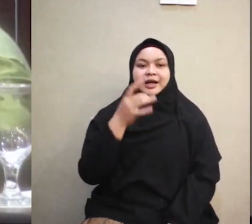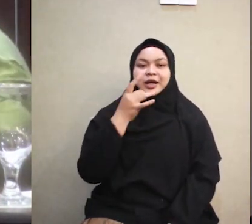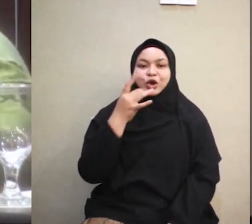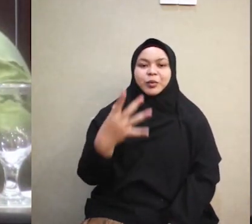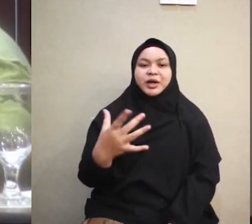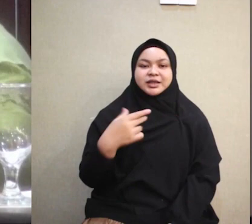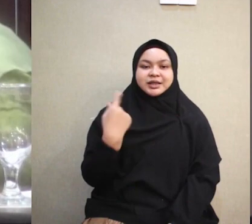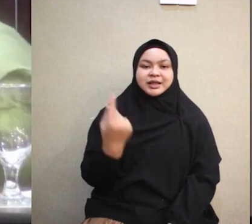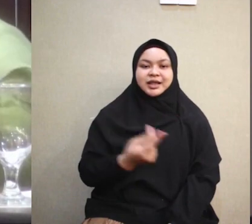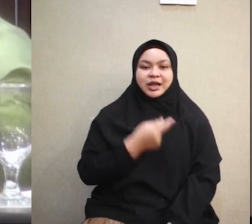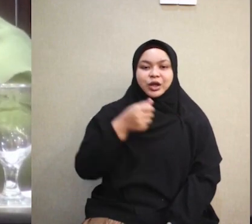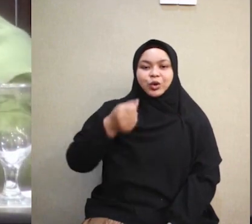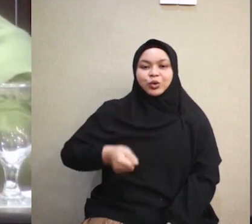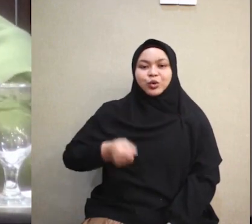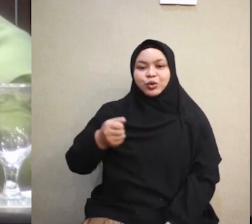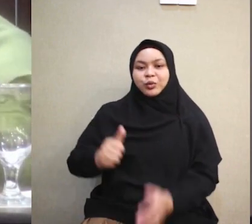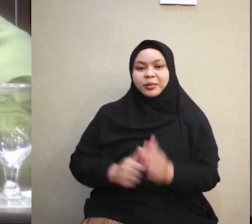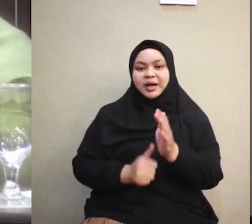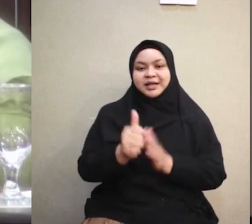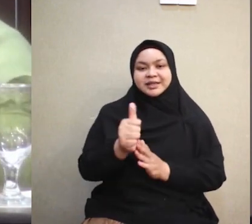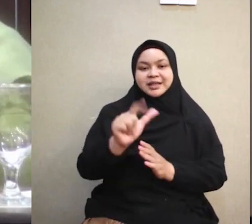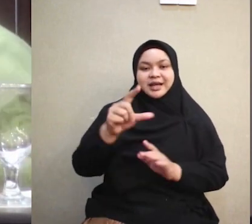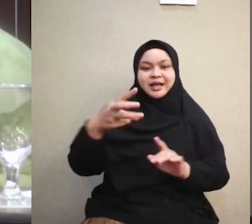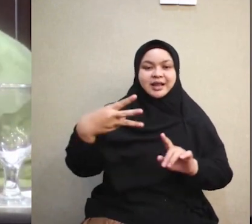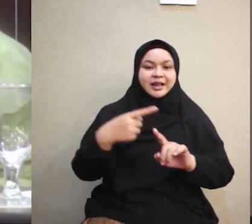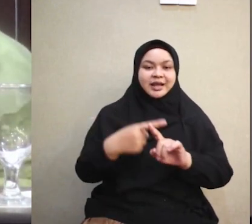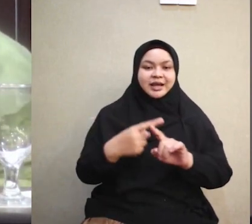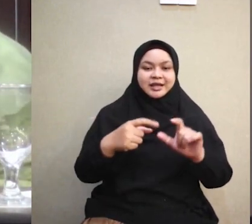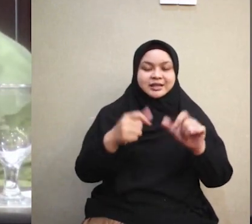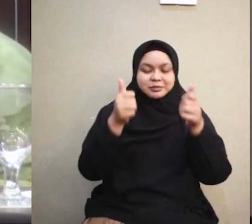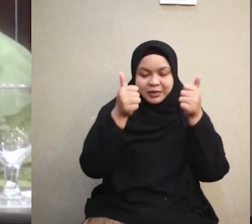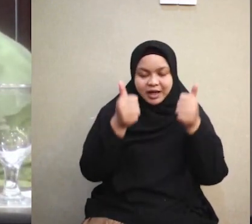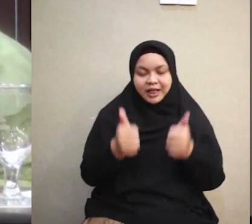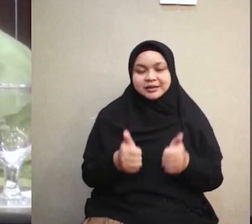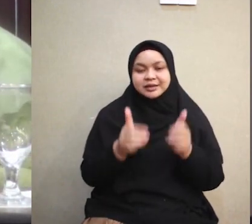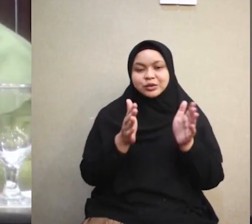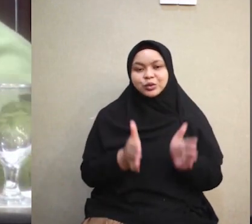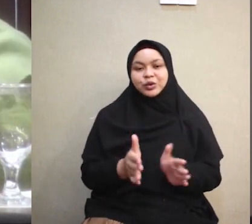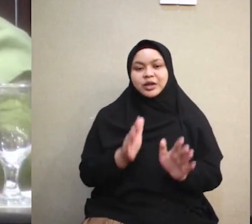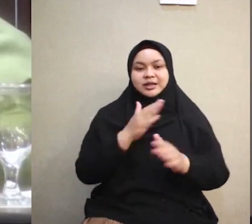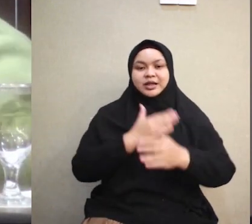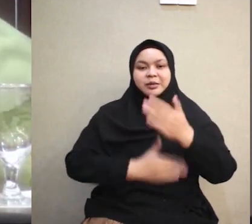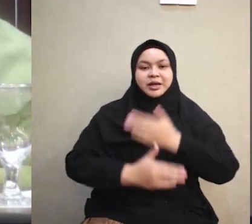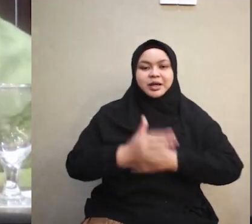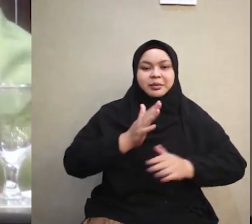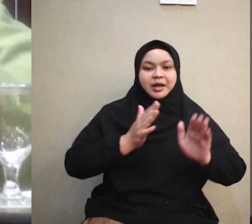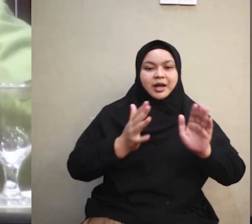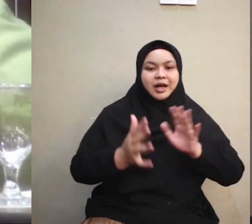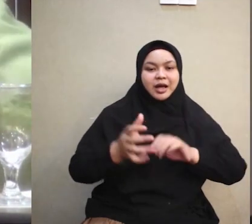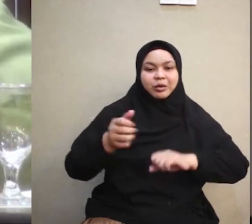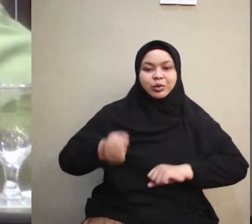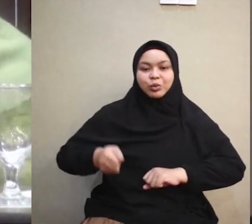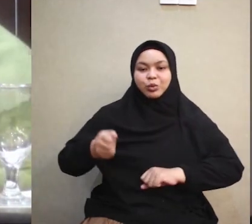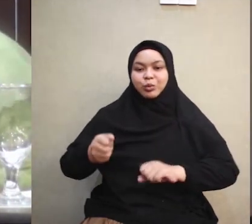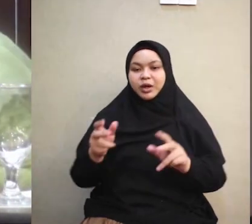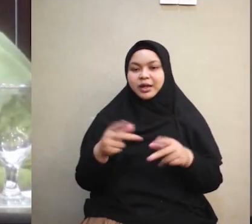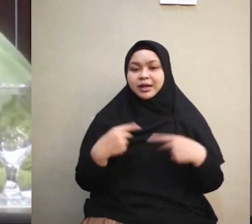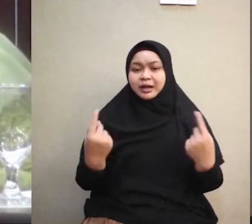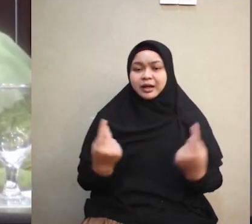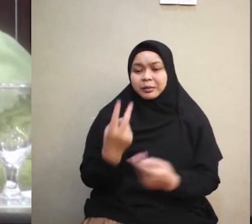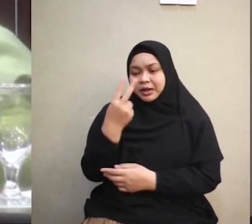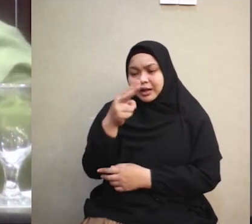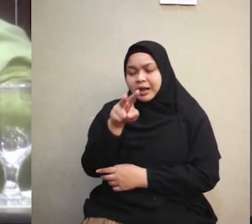Lex spesialis untuk disabilitas yang berhadapan dengan hukum nah ini yang kemudian kita melihat bahwa